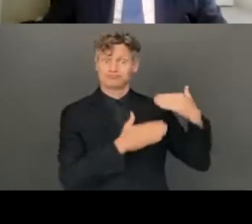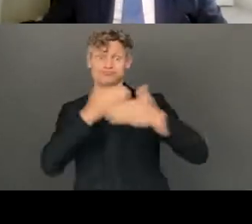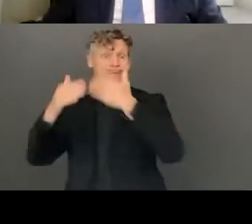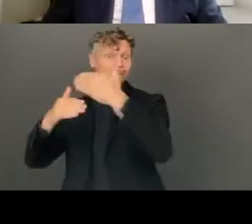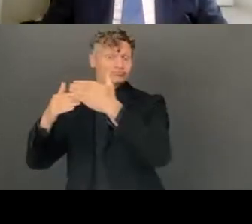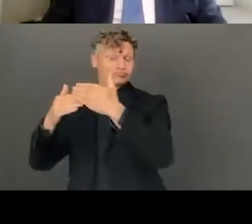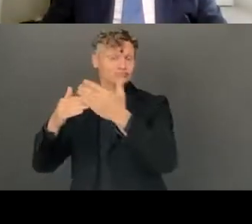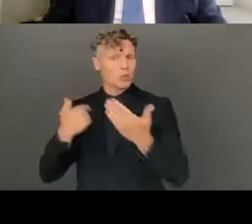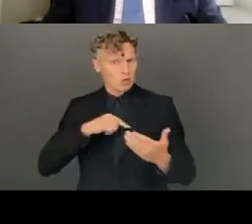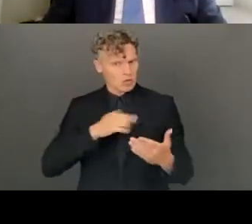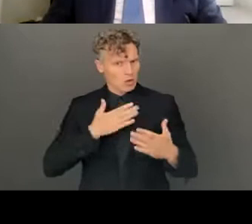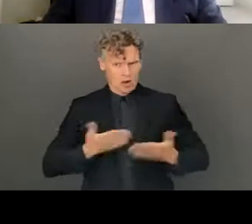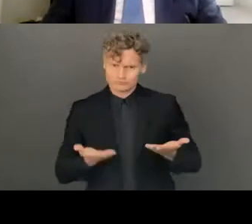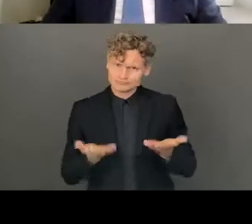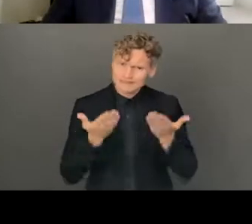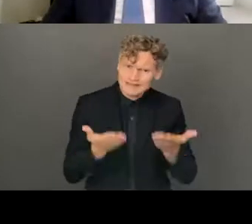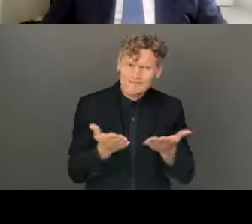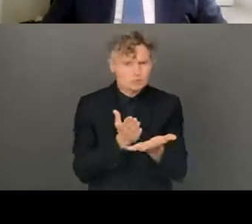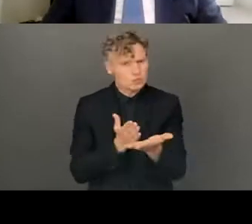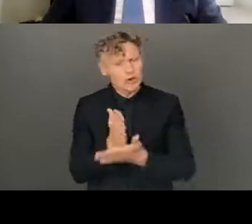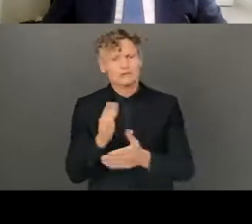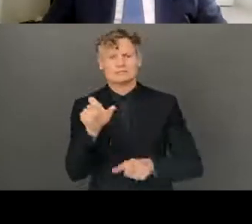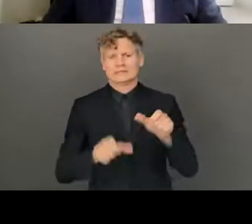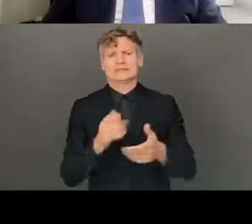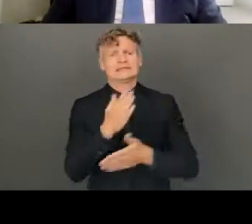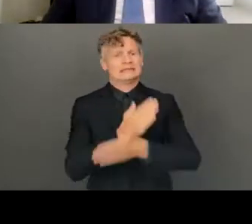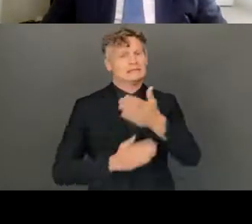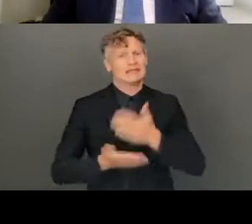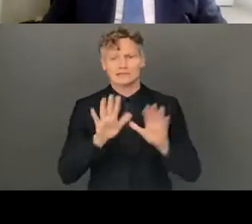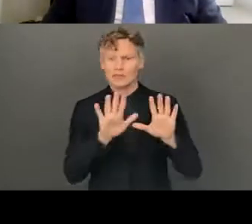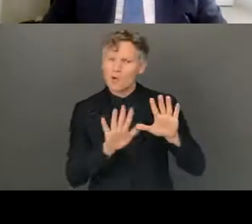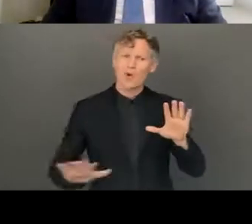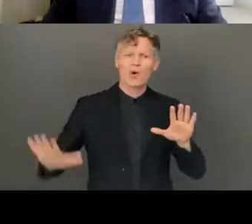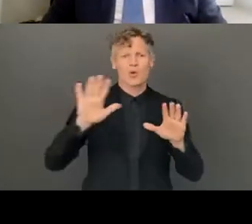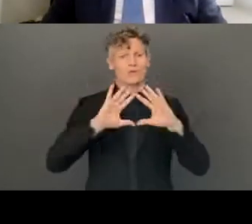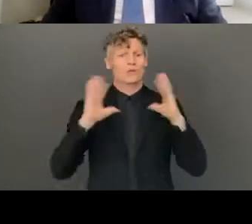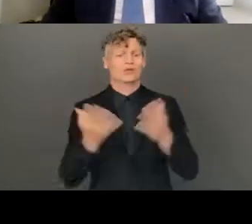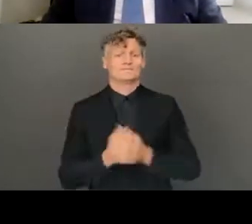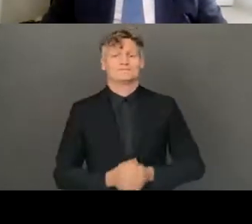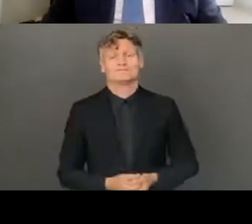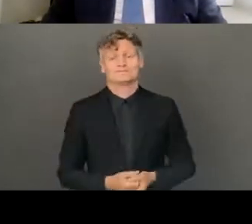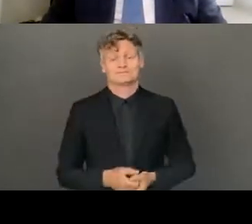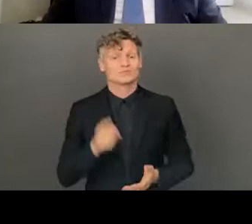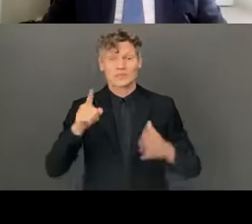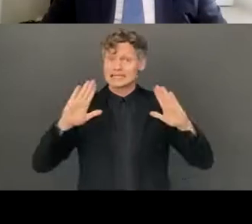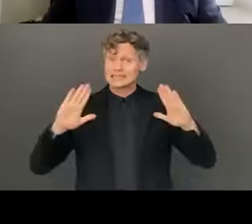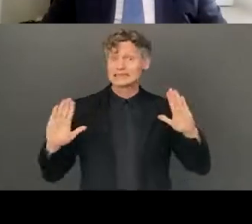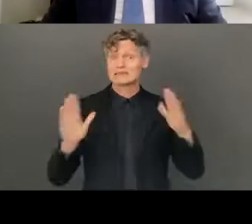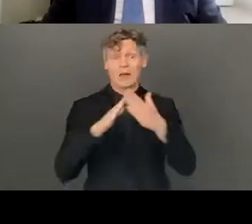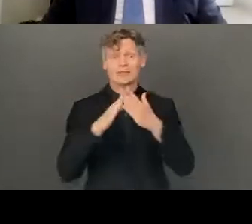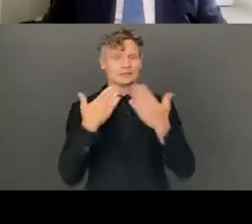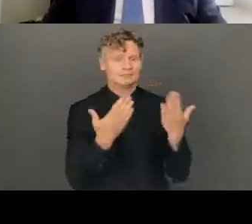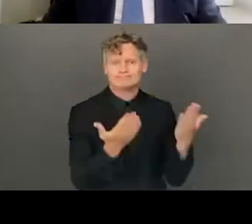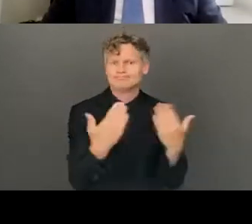progrès nécessaire pour accomplir les droits des personnes handicapées à travers le monde. Le sommet va mobiliser